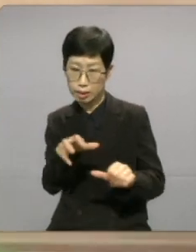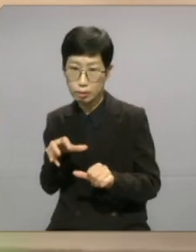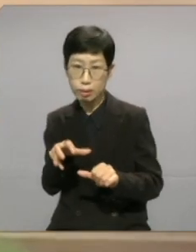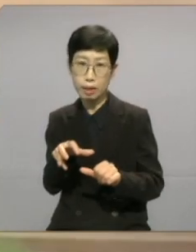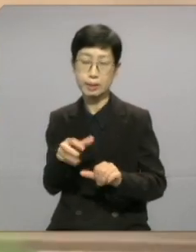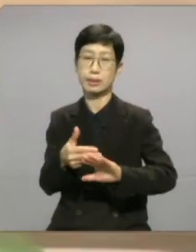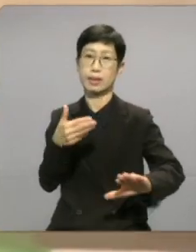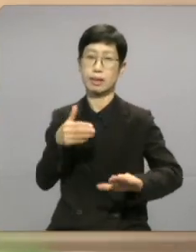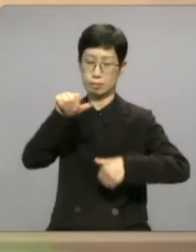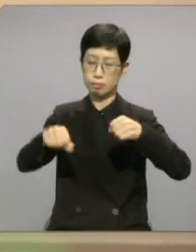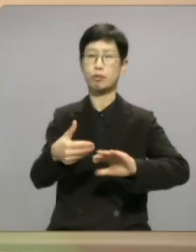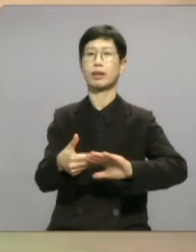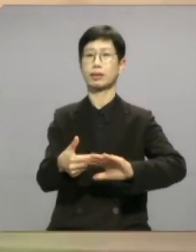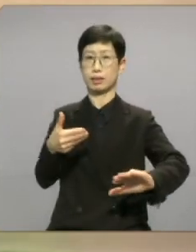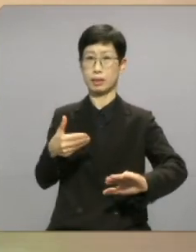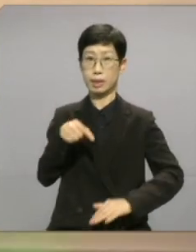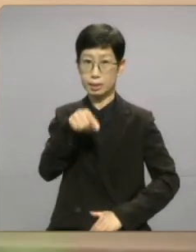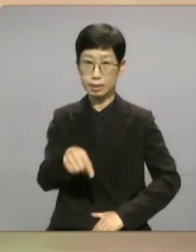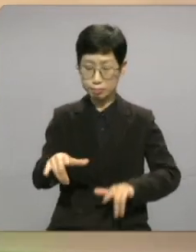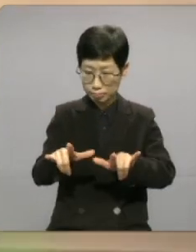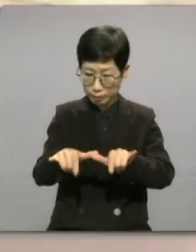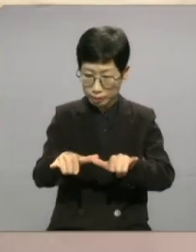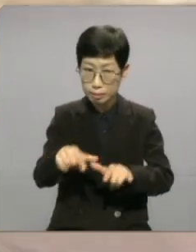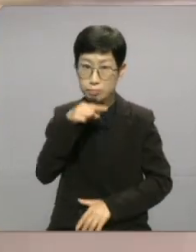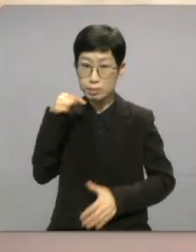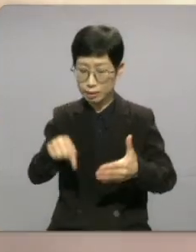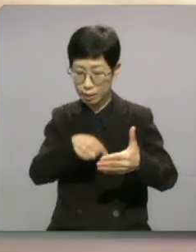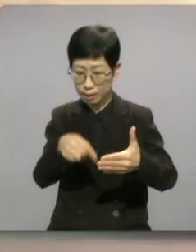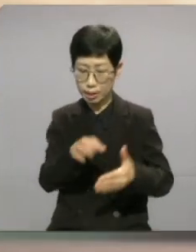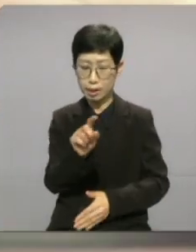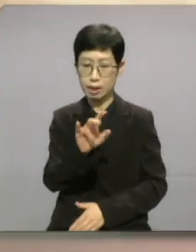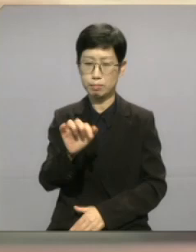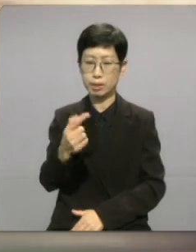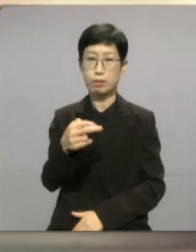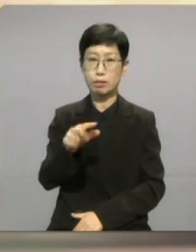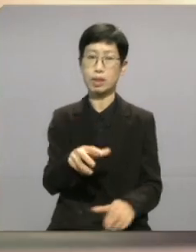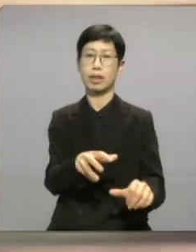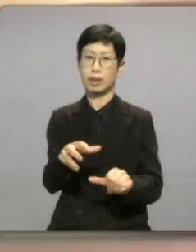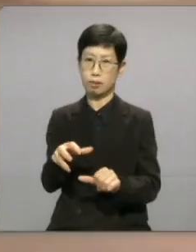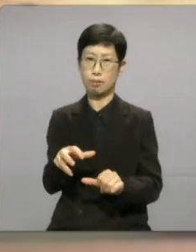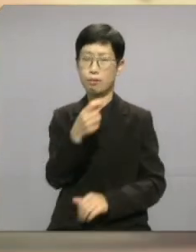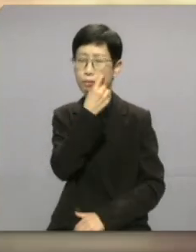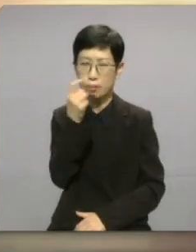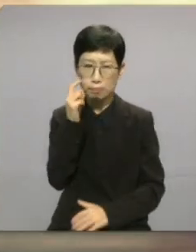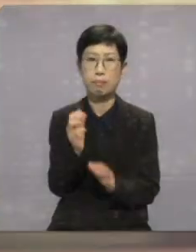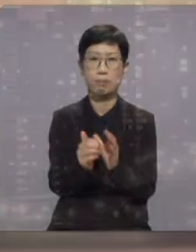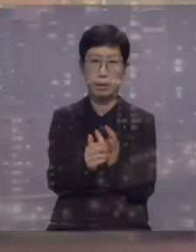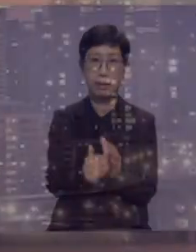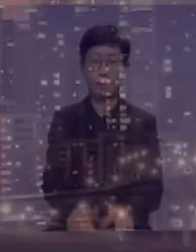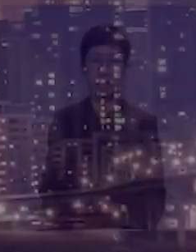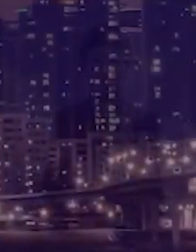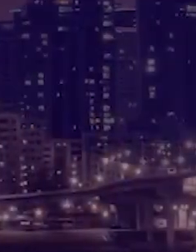포유류와 달리 뱀파이어 박쥐는 혈액에서 추출한 아미노산을 연료로 사용한다는 점을 확인했다고 하네요.